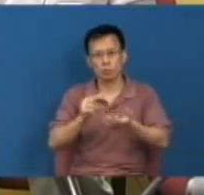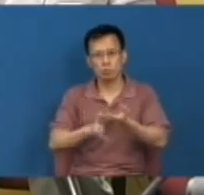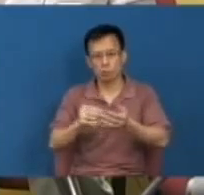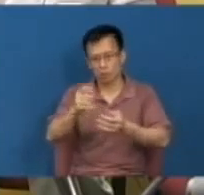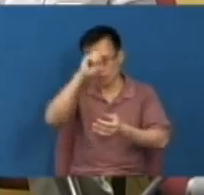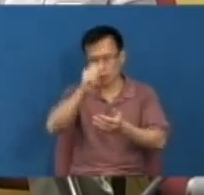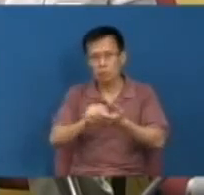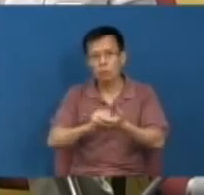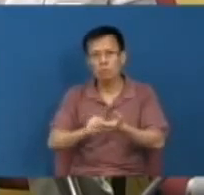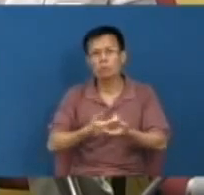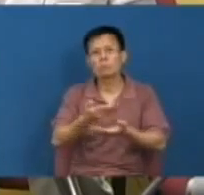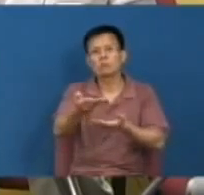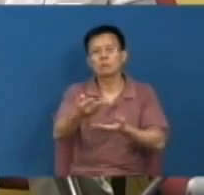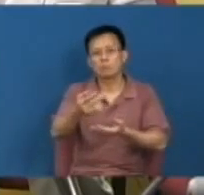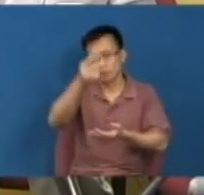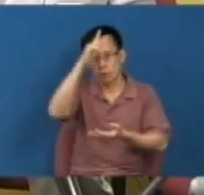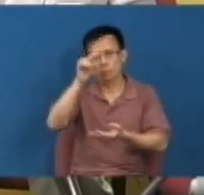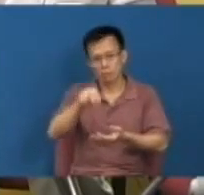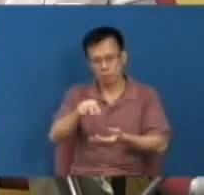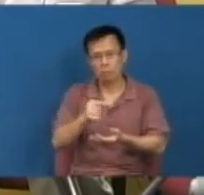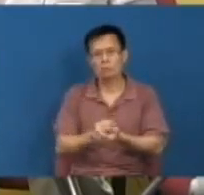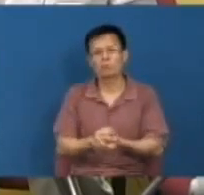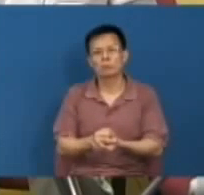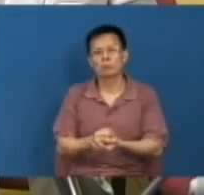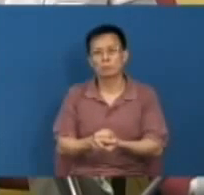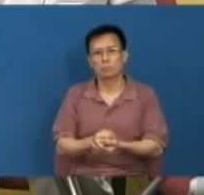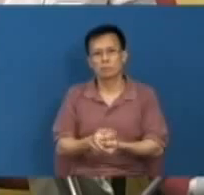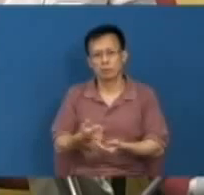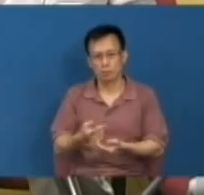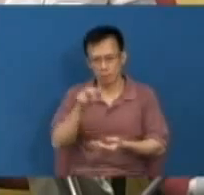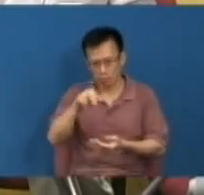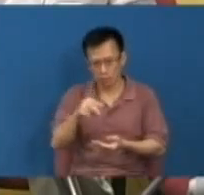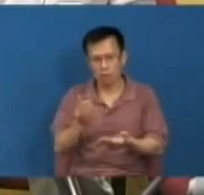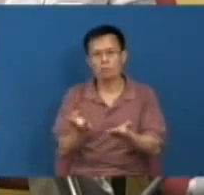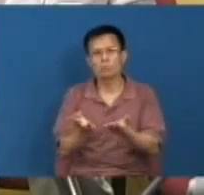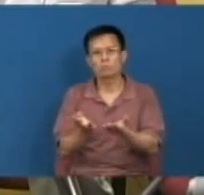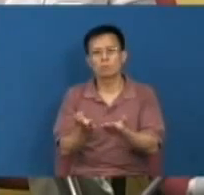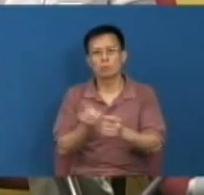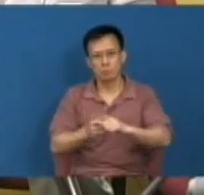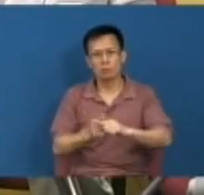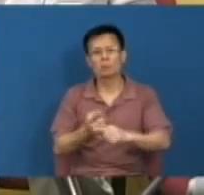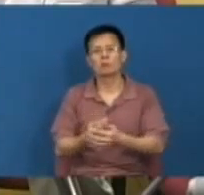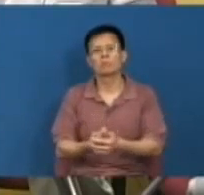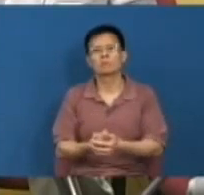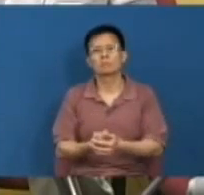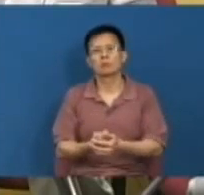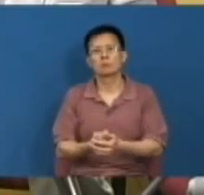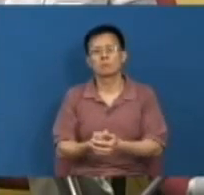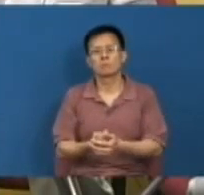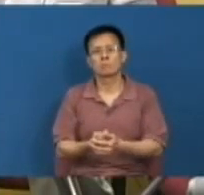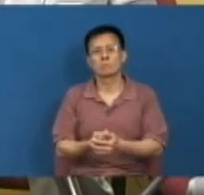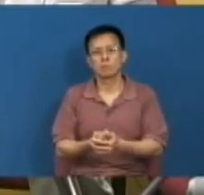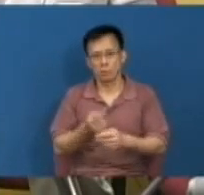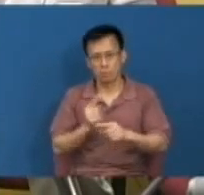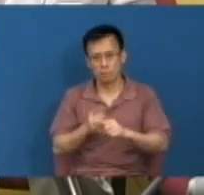睇記錄俾佢睇。睇咗之後，佢即係話係喎，咁你真係即係你